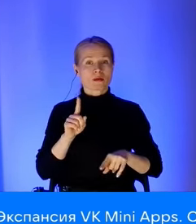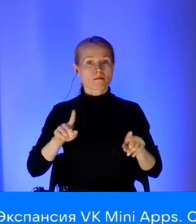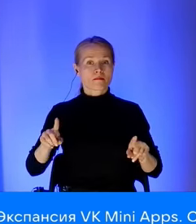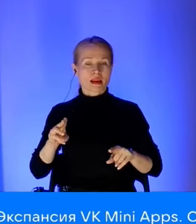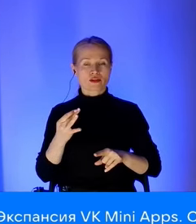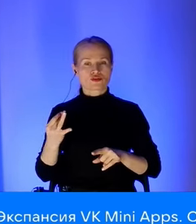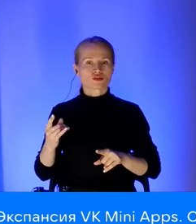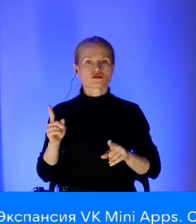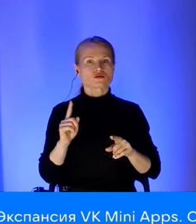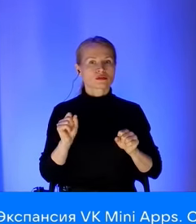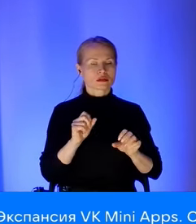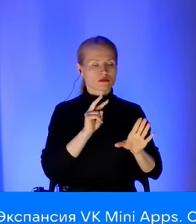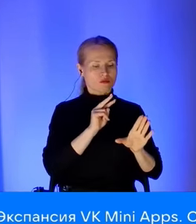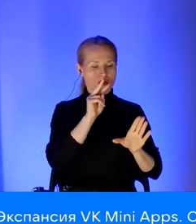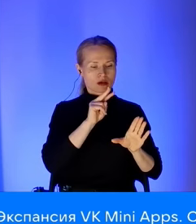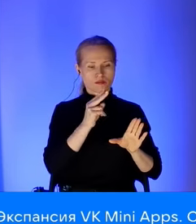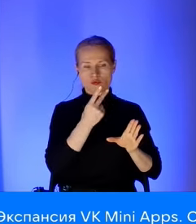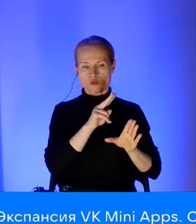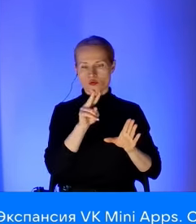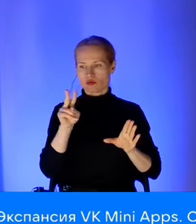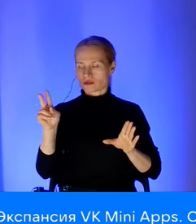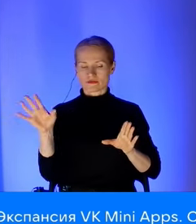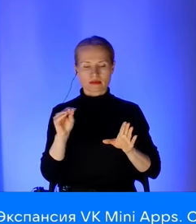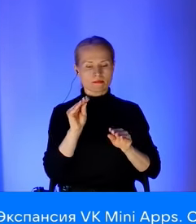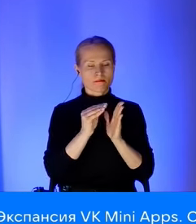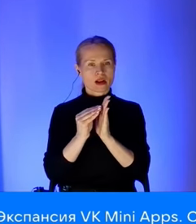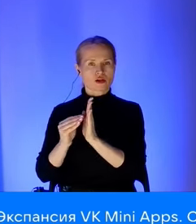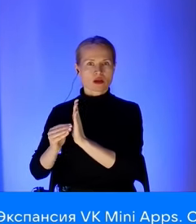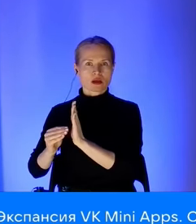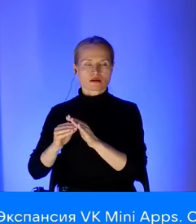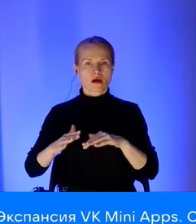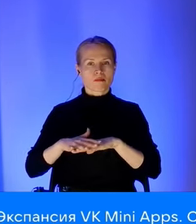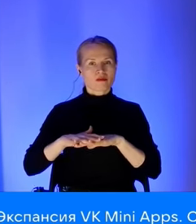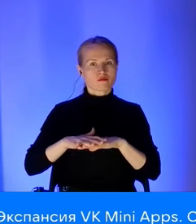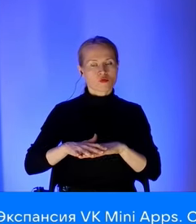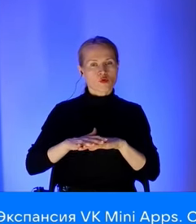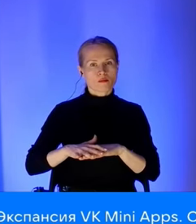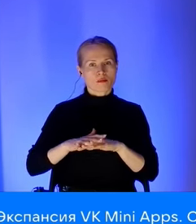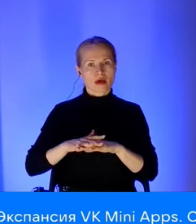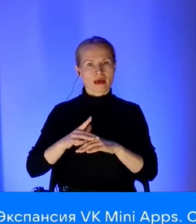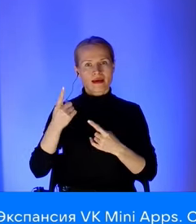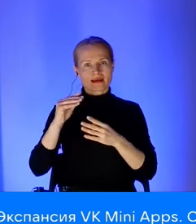периодически обходит все приложения на платформе, генерирует для них некоторый отчет и